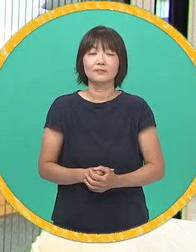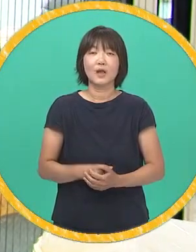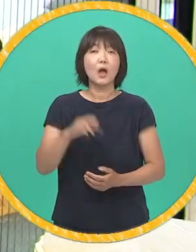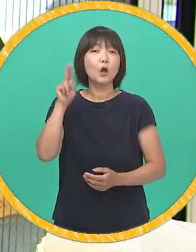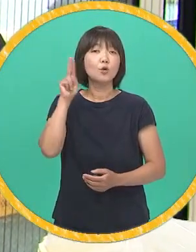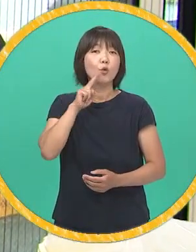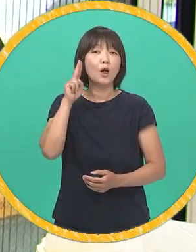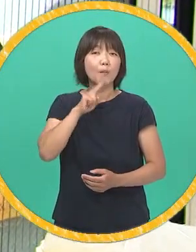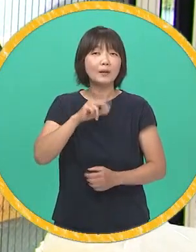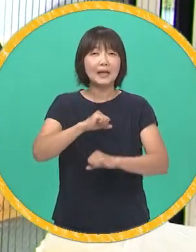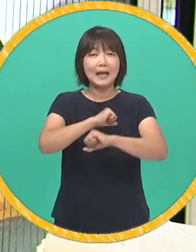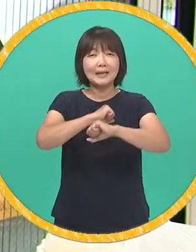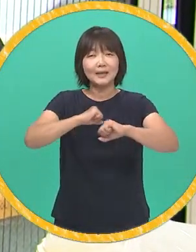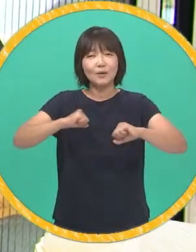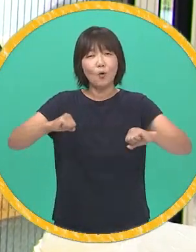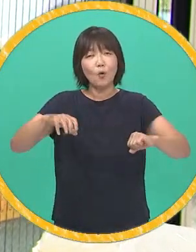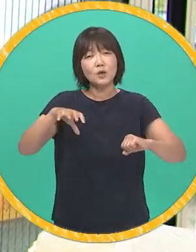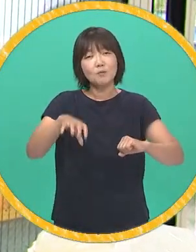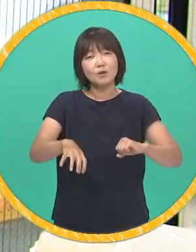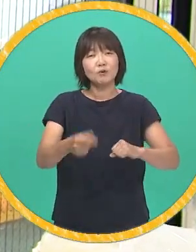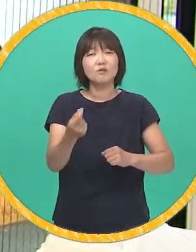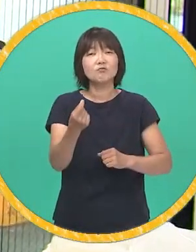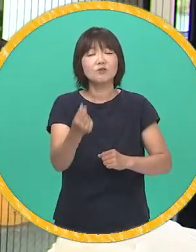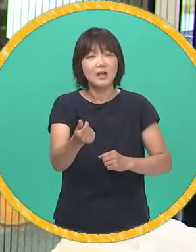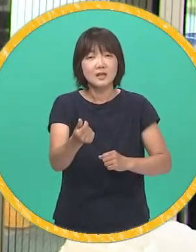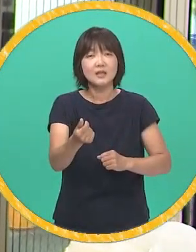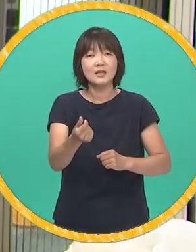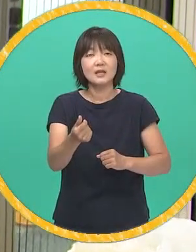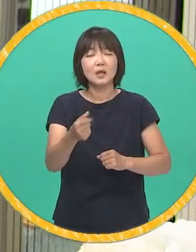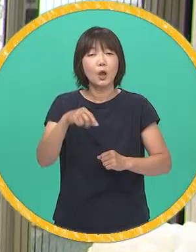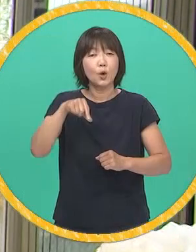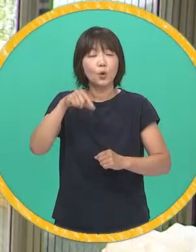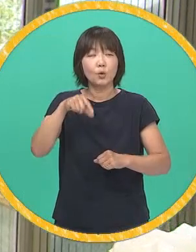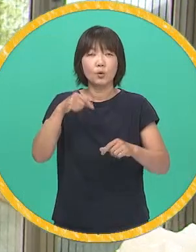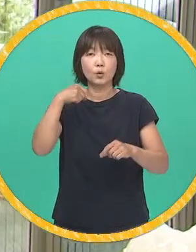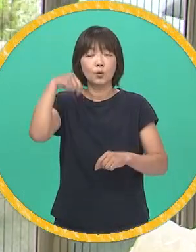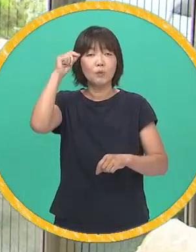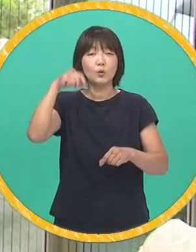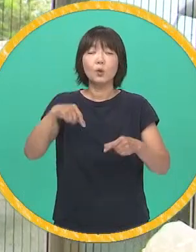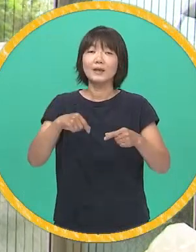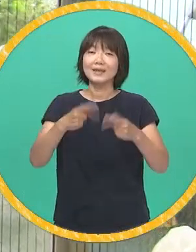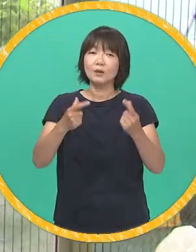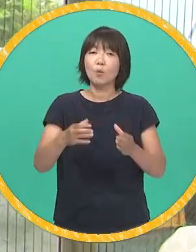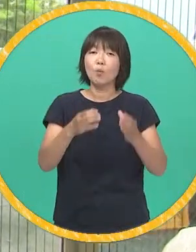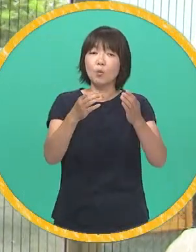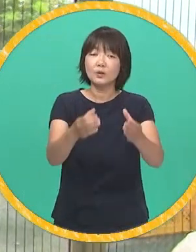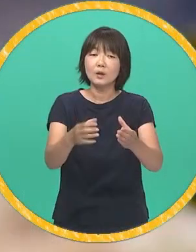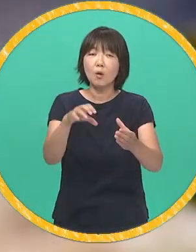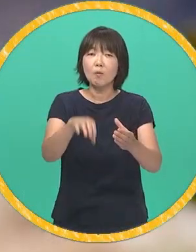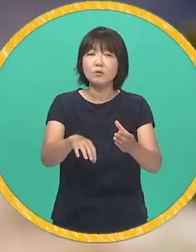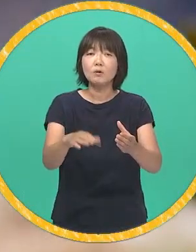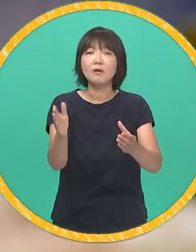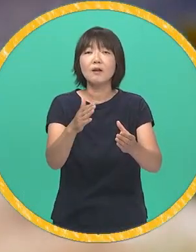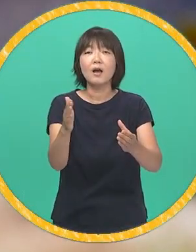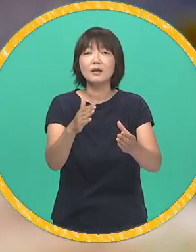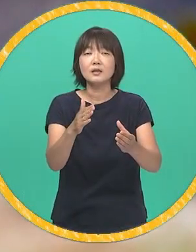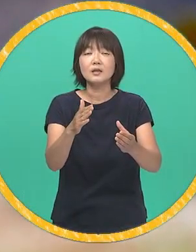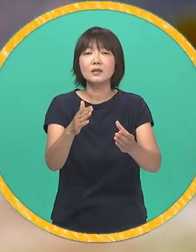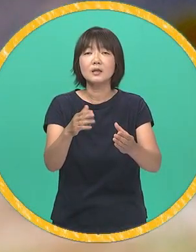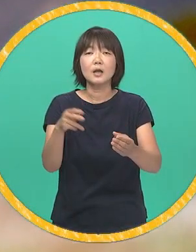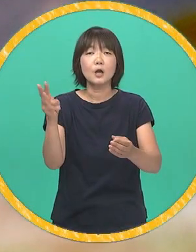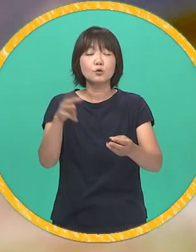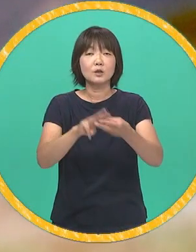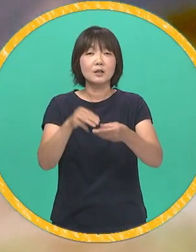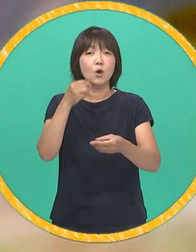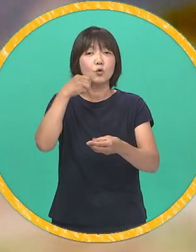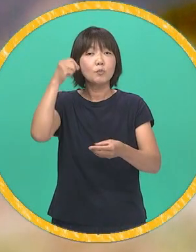横浜にはそんなに土地がないのでその上も機を持ってきたとしても見えるところがないもともとそのすぎたうん